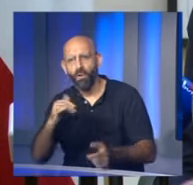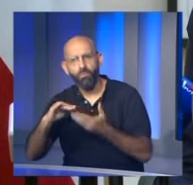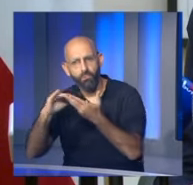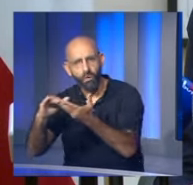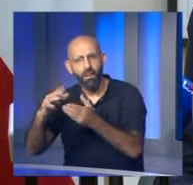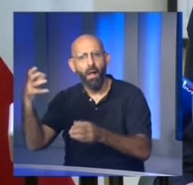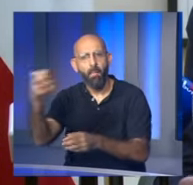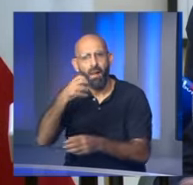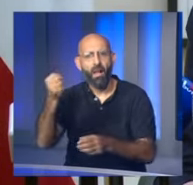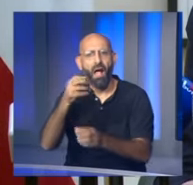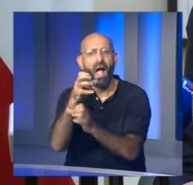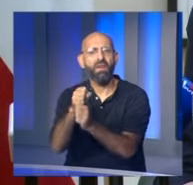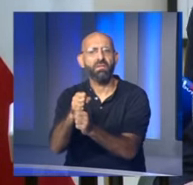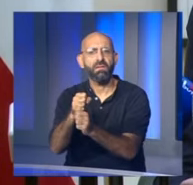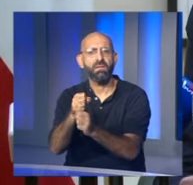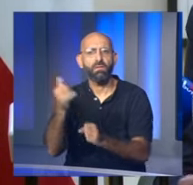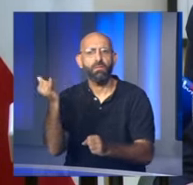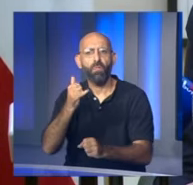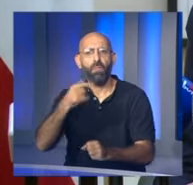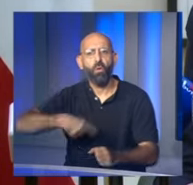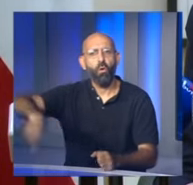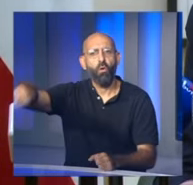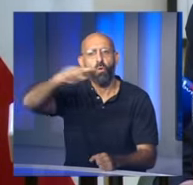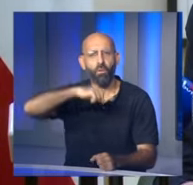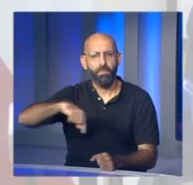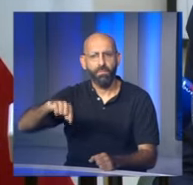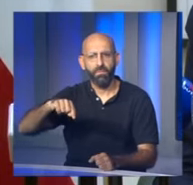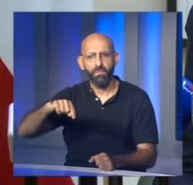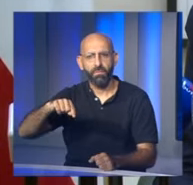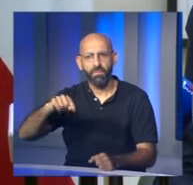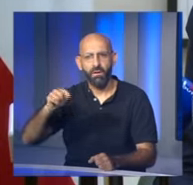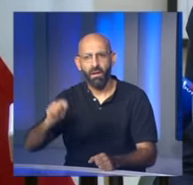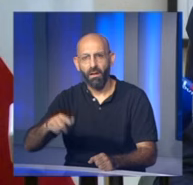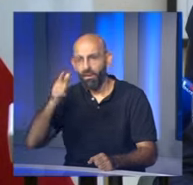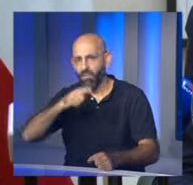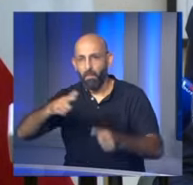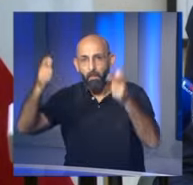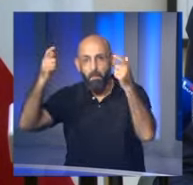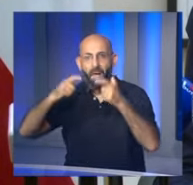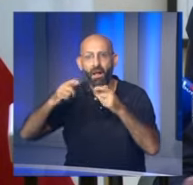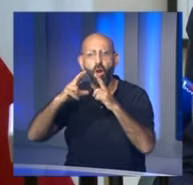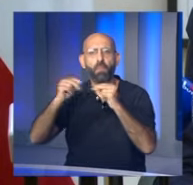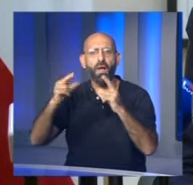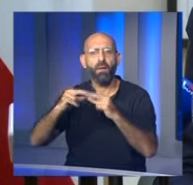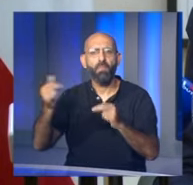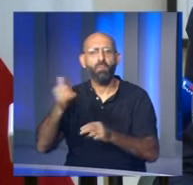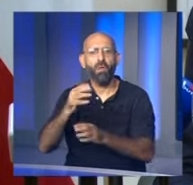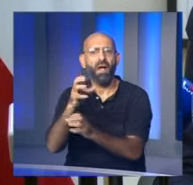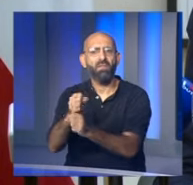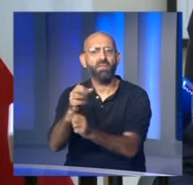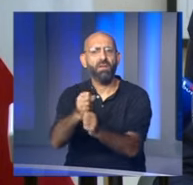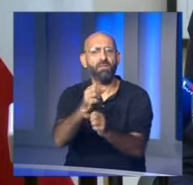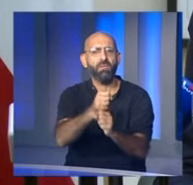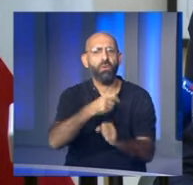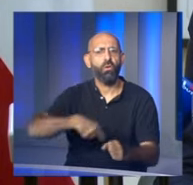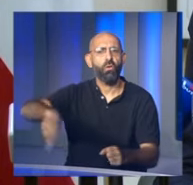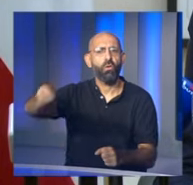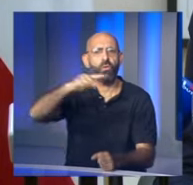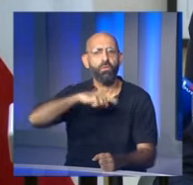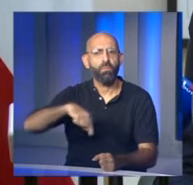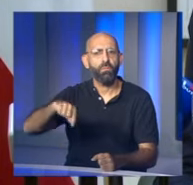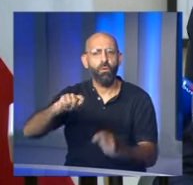للحفاظ عليها لانه الملك العام هو ملك اللبنانيين كلهم بالنسبه للتعدي على الاملاك الخاصه قال حضره مدعم التمييز انه في